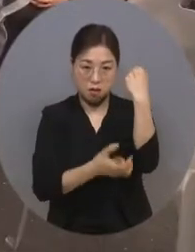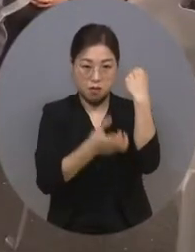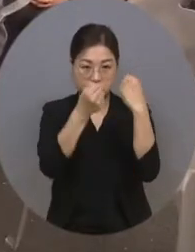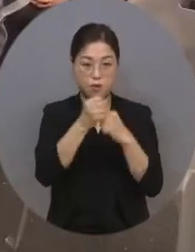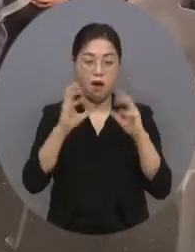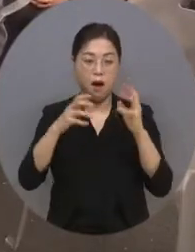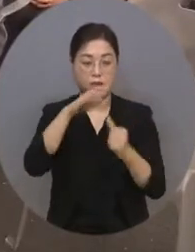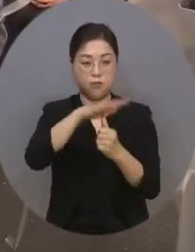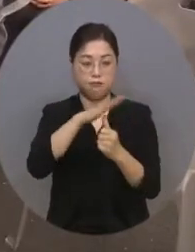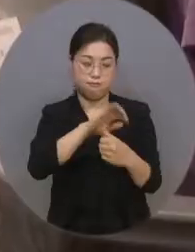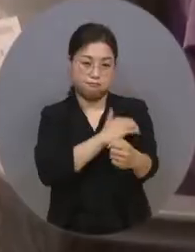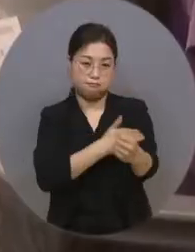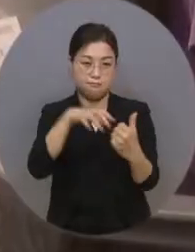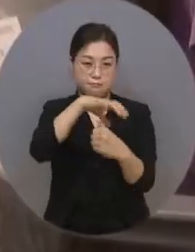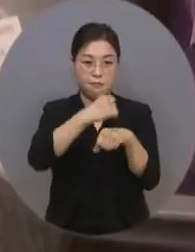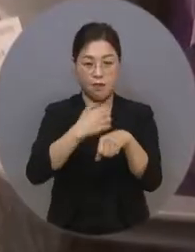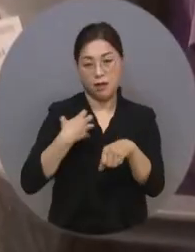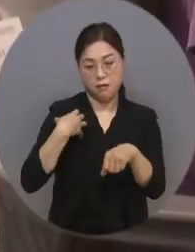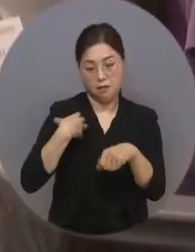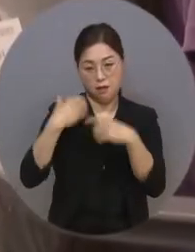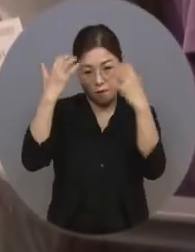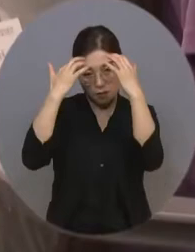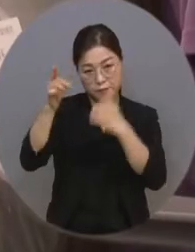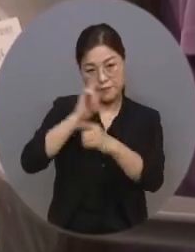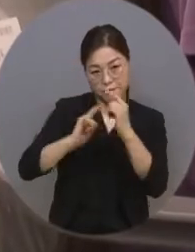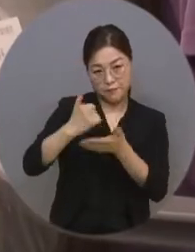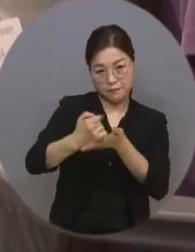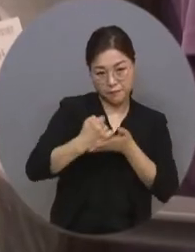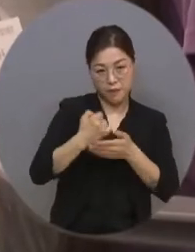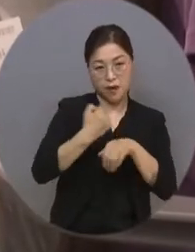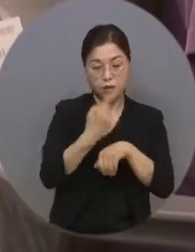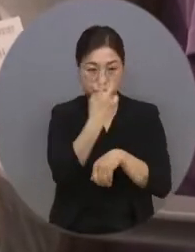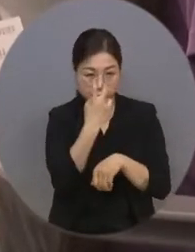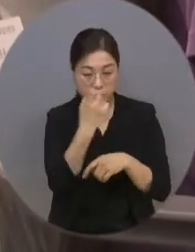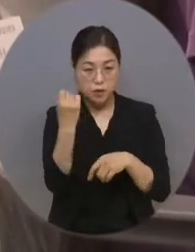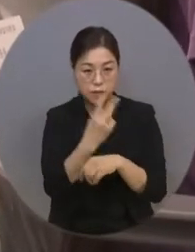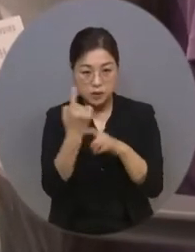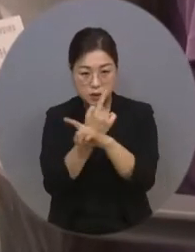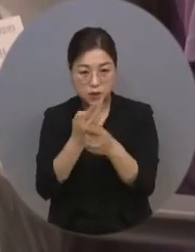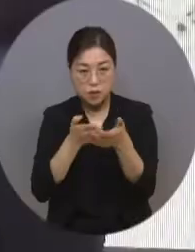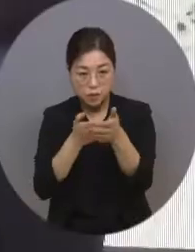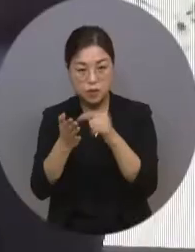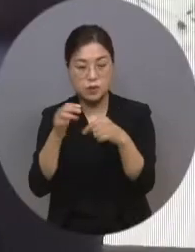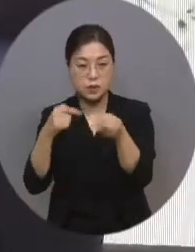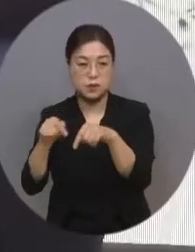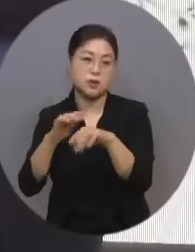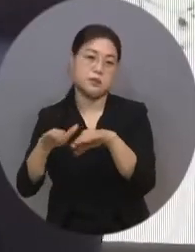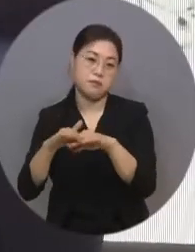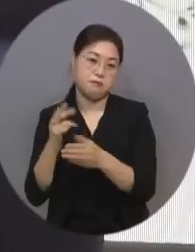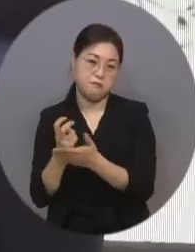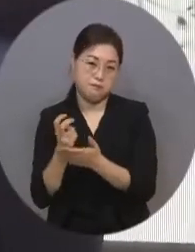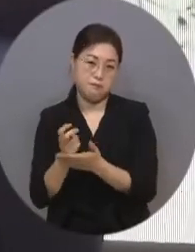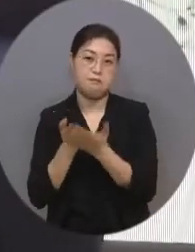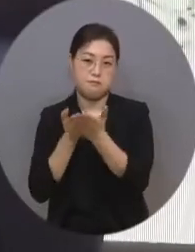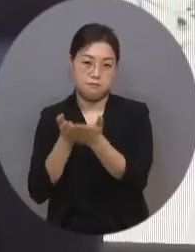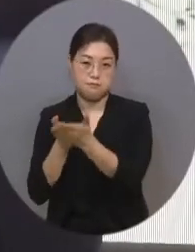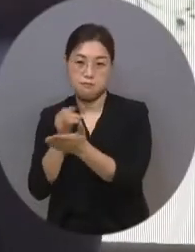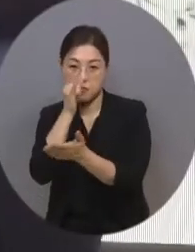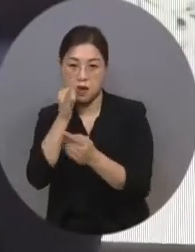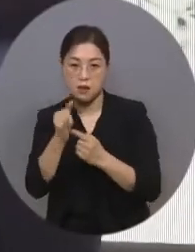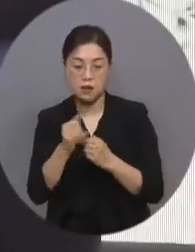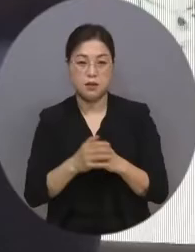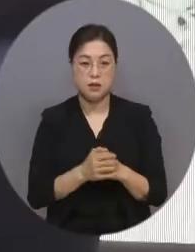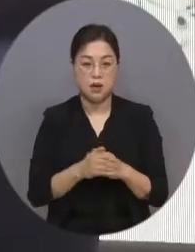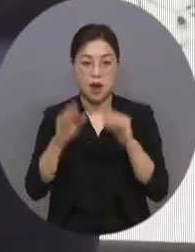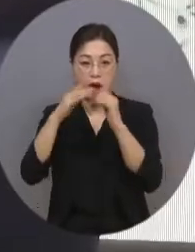보호하는 역할자로서 고충을 접수하고 조사 시전공고 및 정책 제도 개선 등을 제시하는